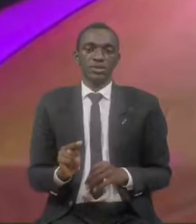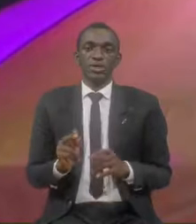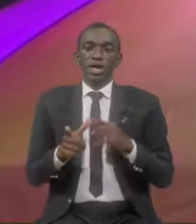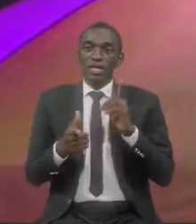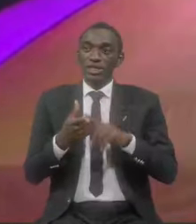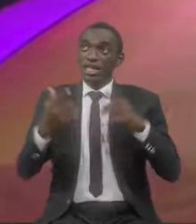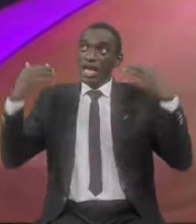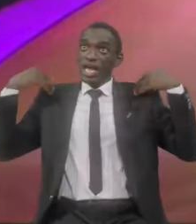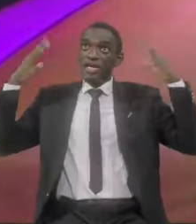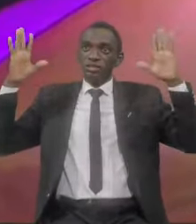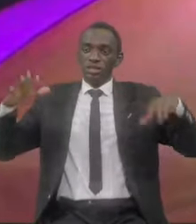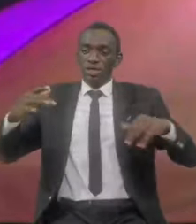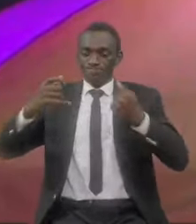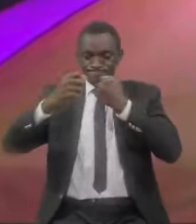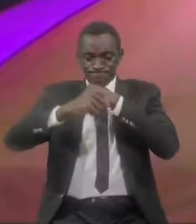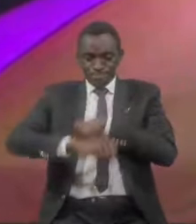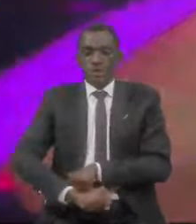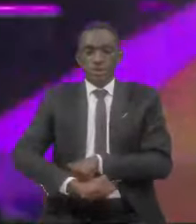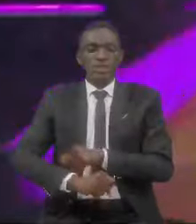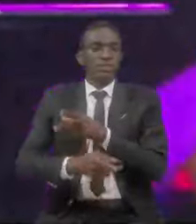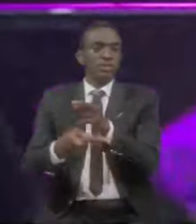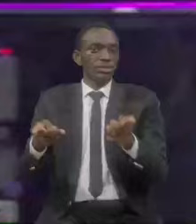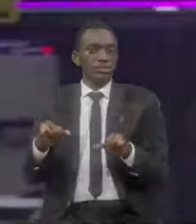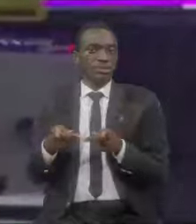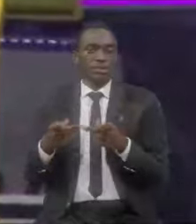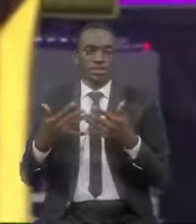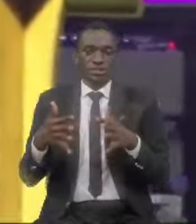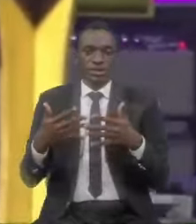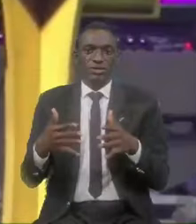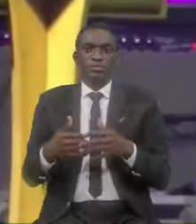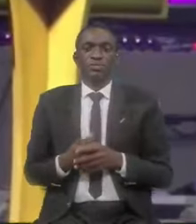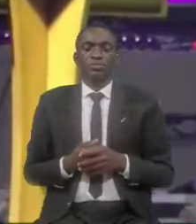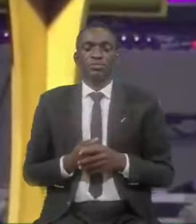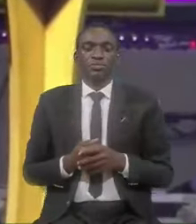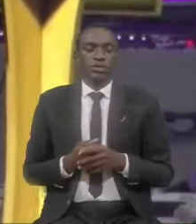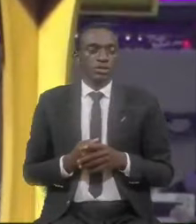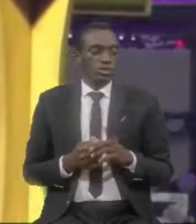Et un ange était mis à la garde et monté à la garde.